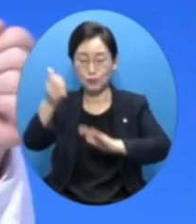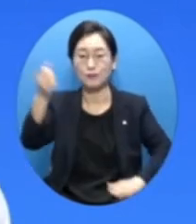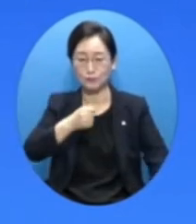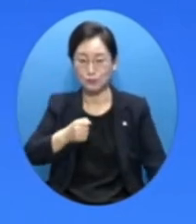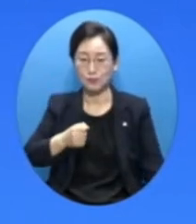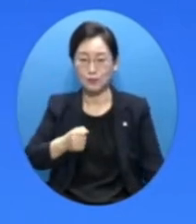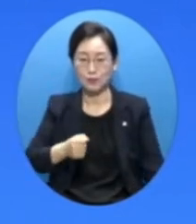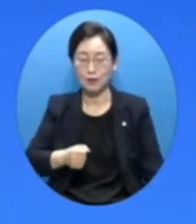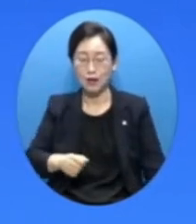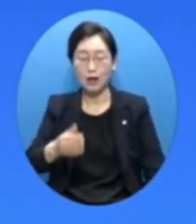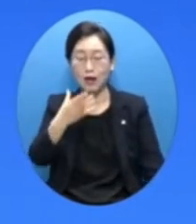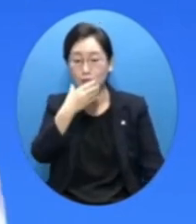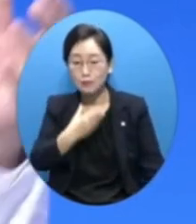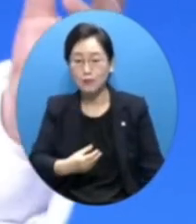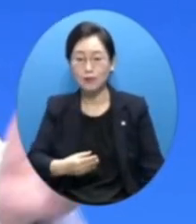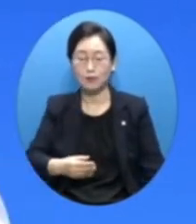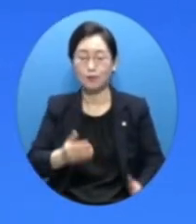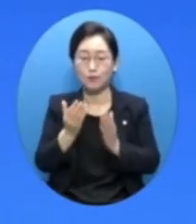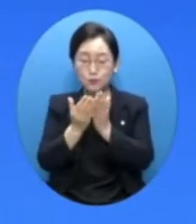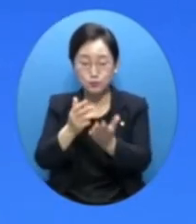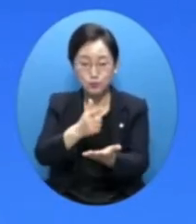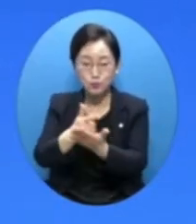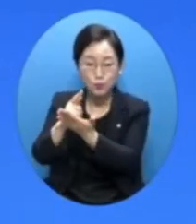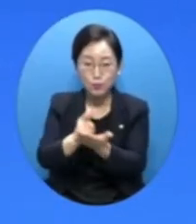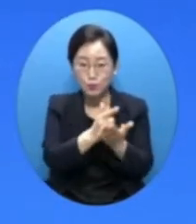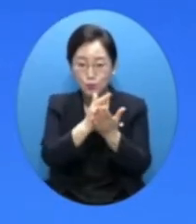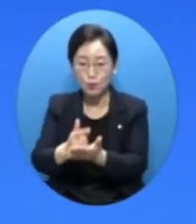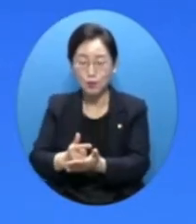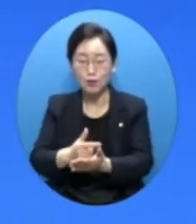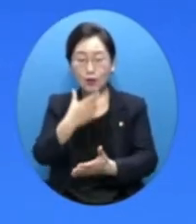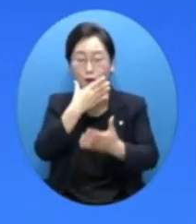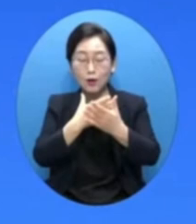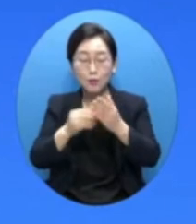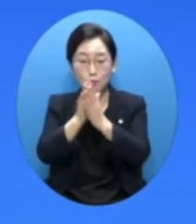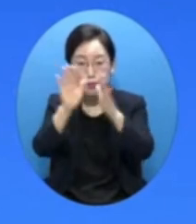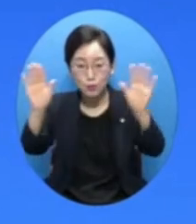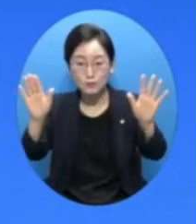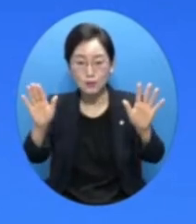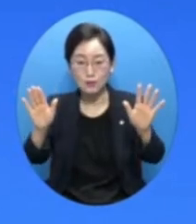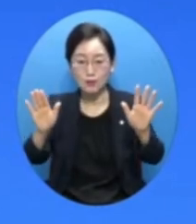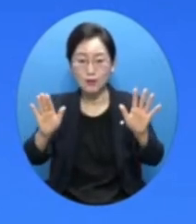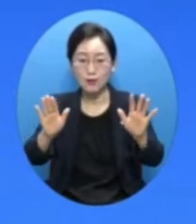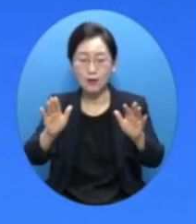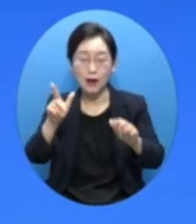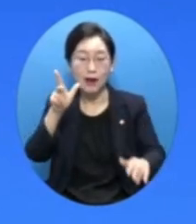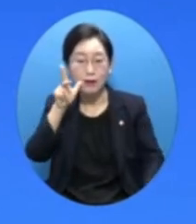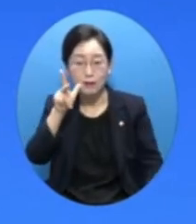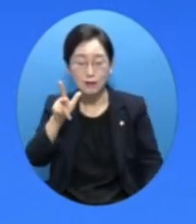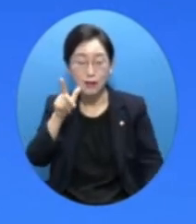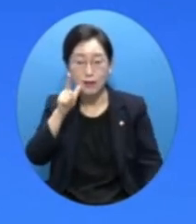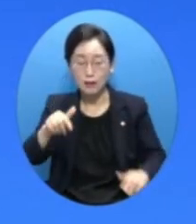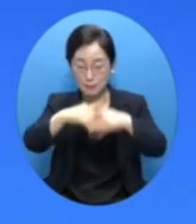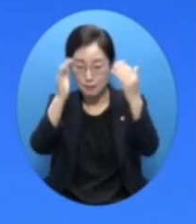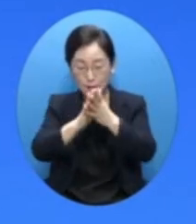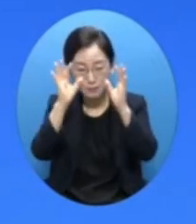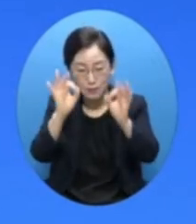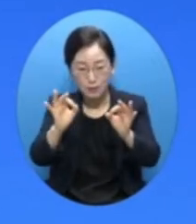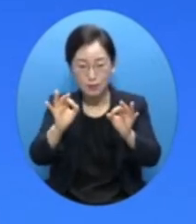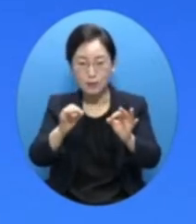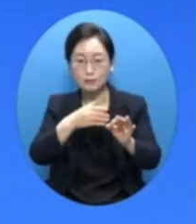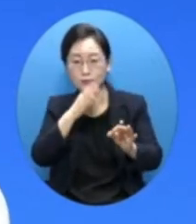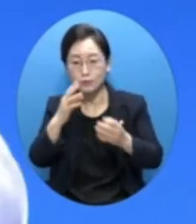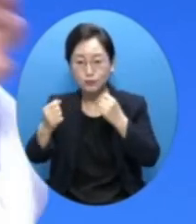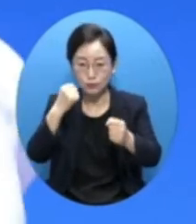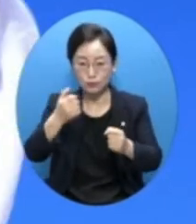아브라함이, 모세가, 갈렙이 논에 들어서 꿈을 꾸고 위대한 역사를 이루었던 것을 우린 기억합니다. 성령 충만한 사람들에게